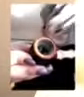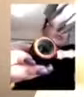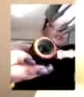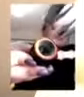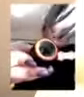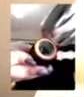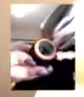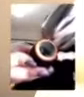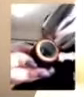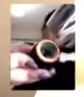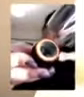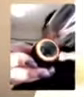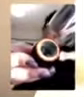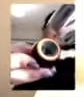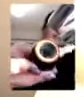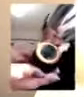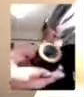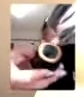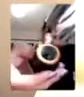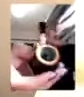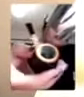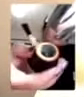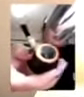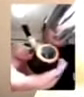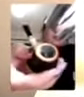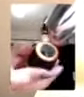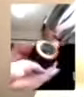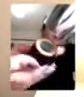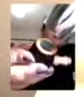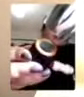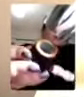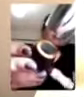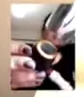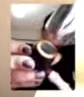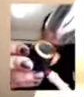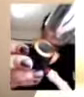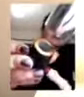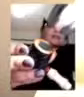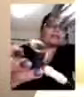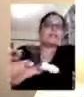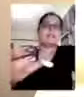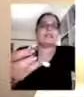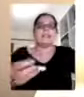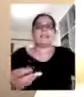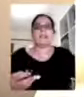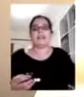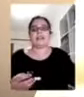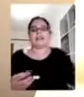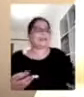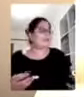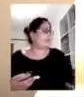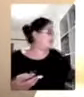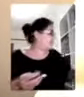Şöyle ışık tutayım. Bak, bütün her tarafını homojen bir şekilde duvarı kül kapladı.